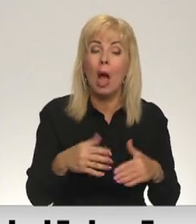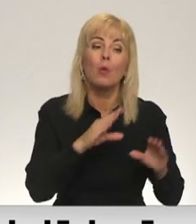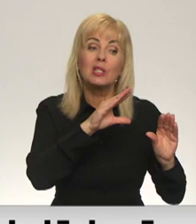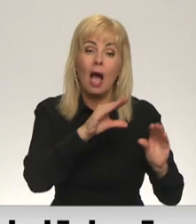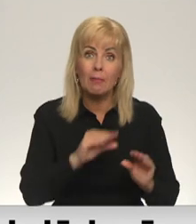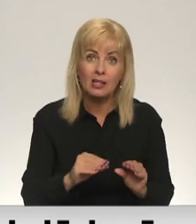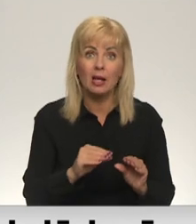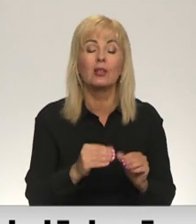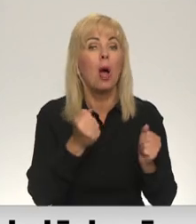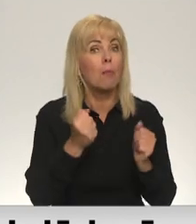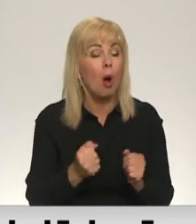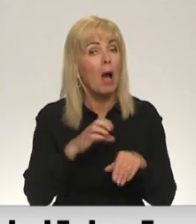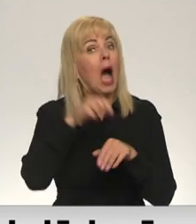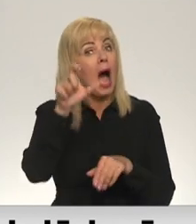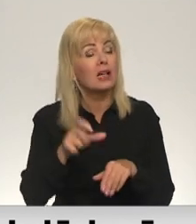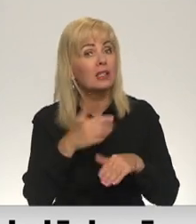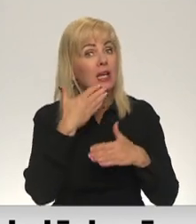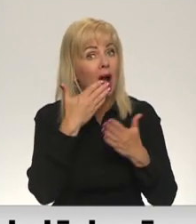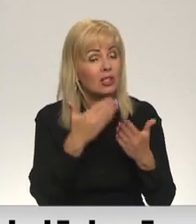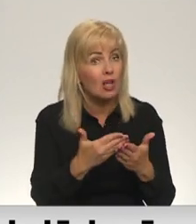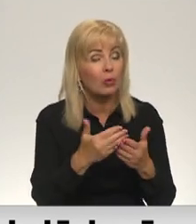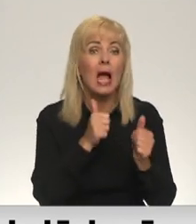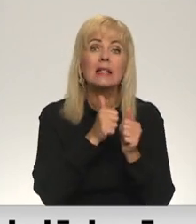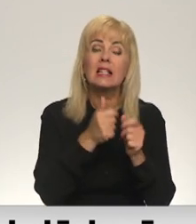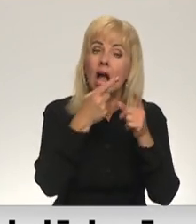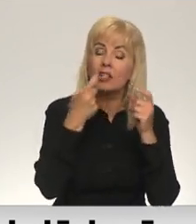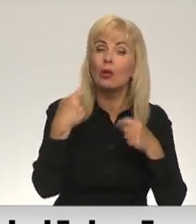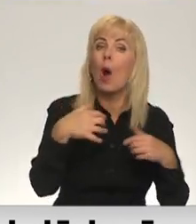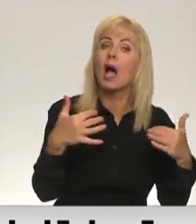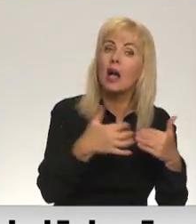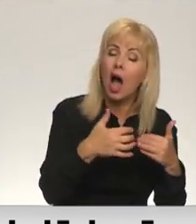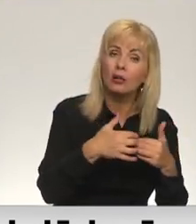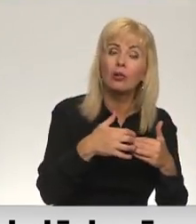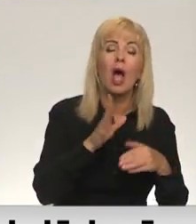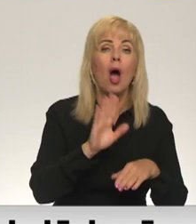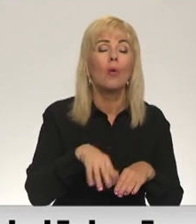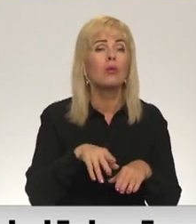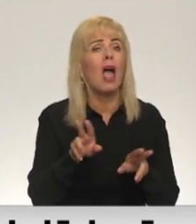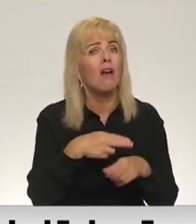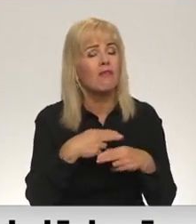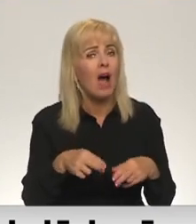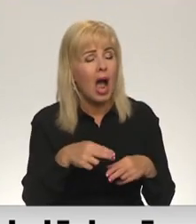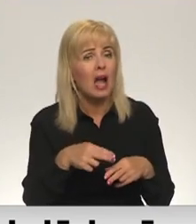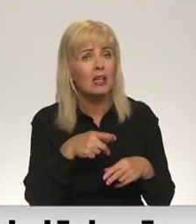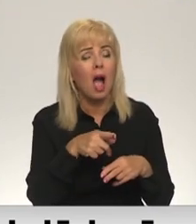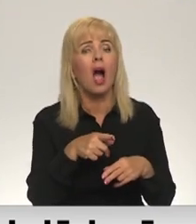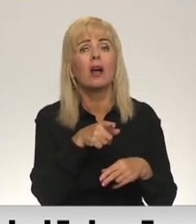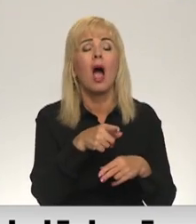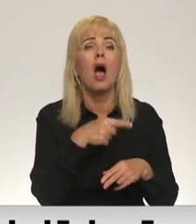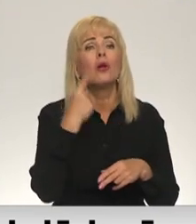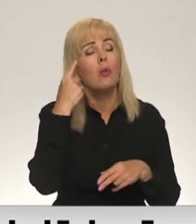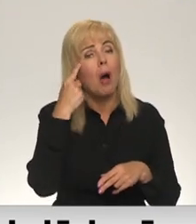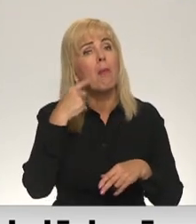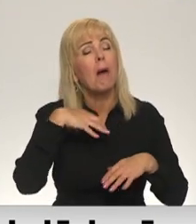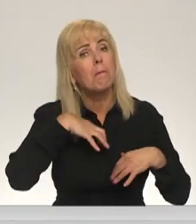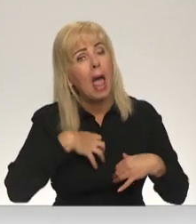mēs jau mobilizējamies. Ārsts arī iesaka dozēt, sekot ziņām no kara lauka un neremdēt skumjas un sēras dzerot. Domājam par